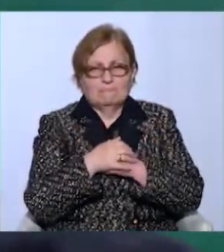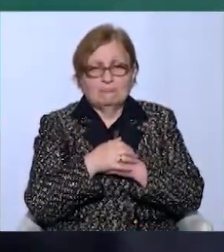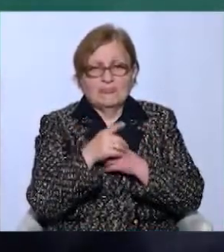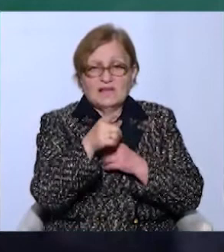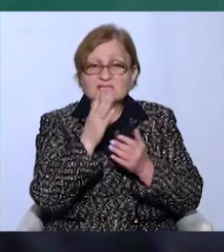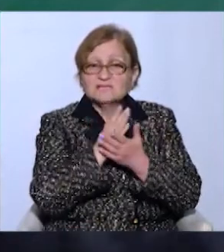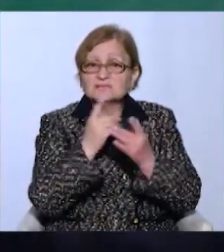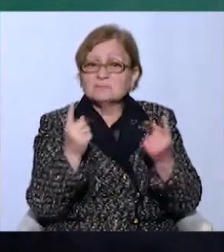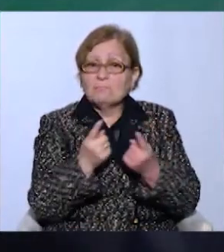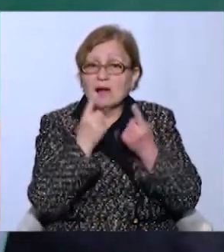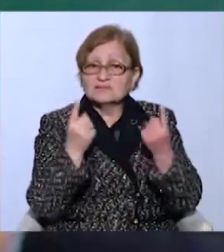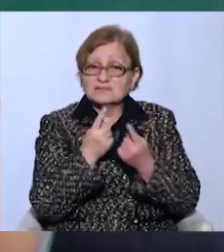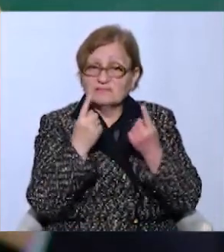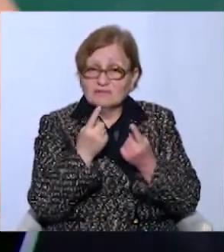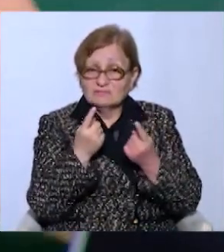მარტივია